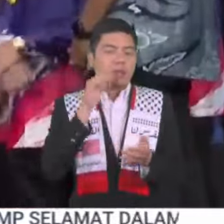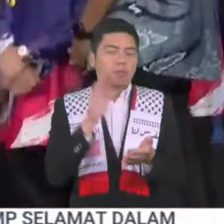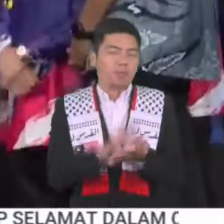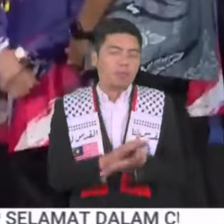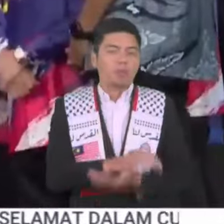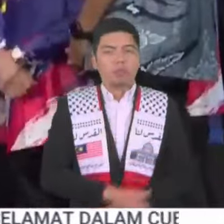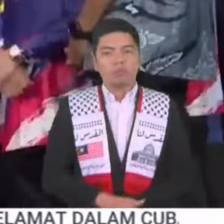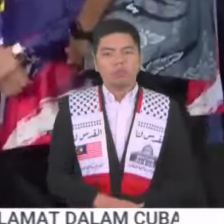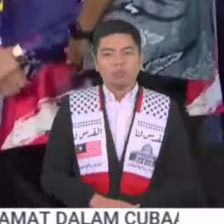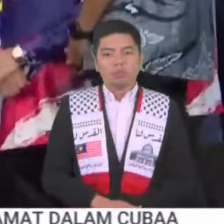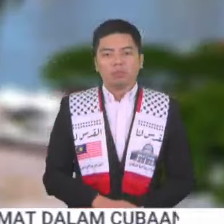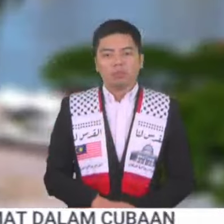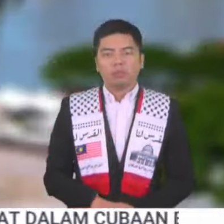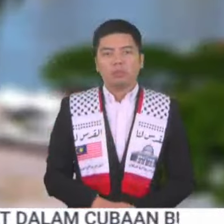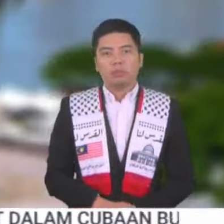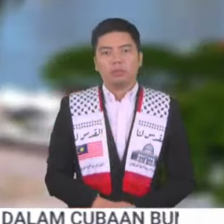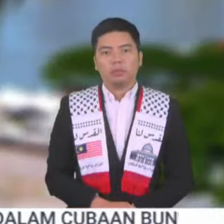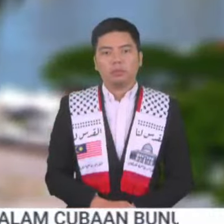Sanusi.